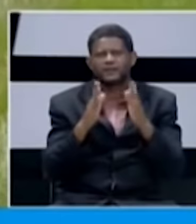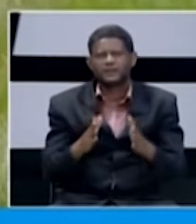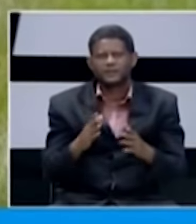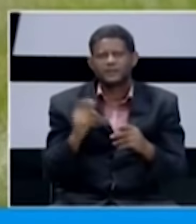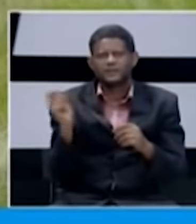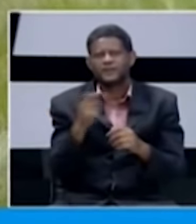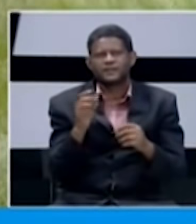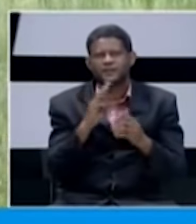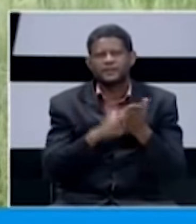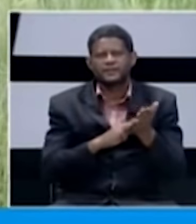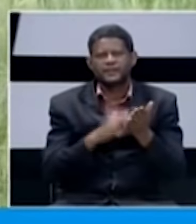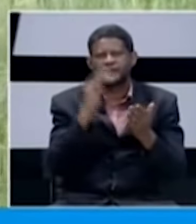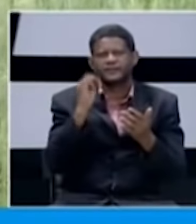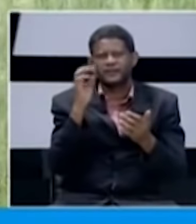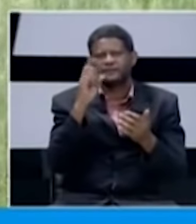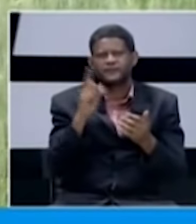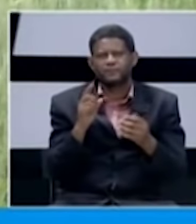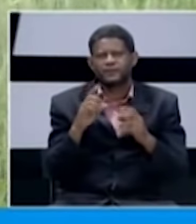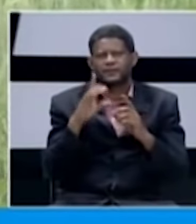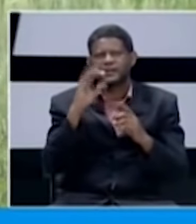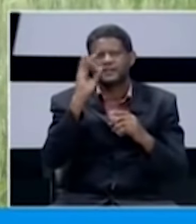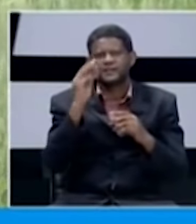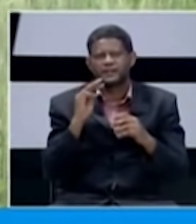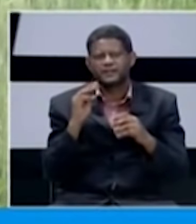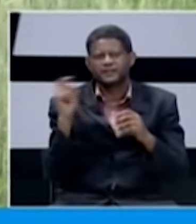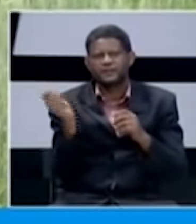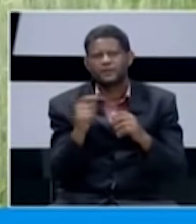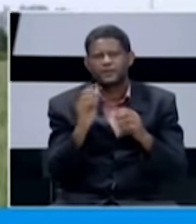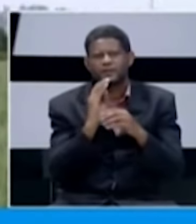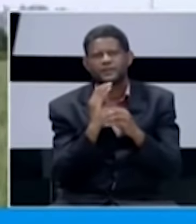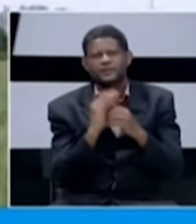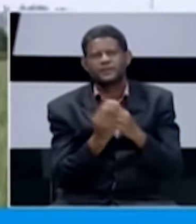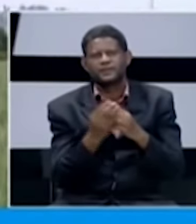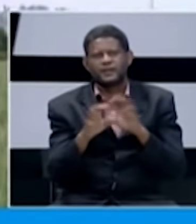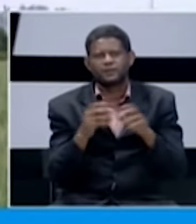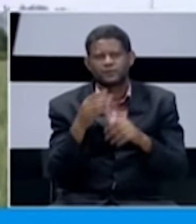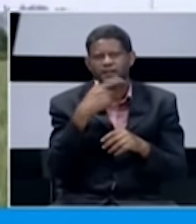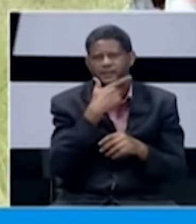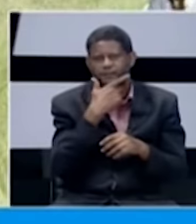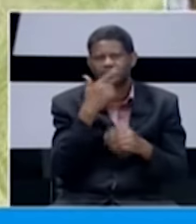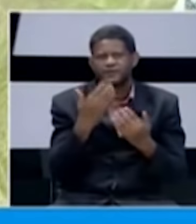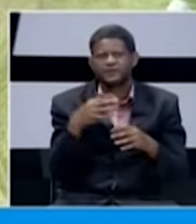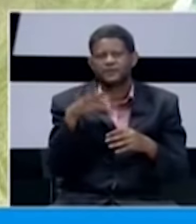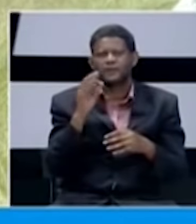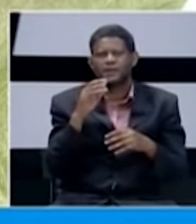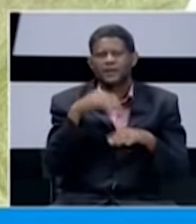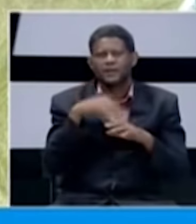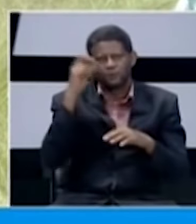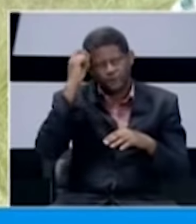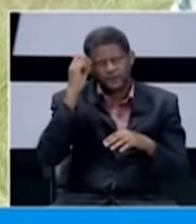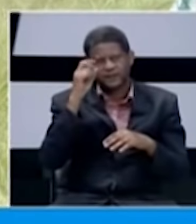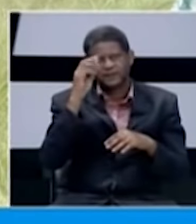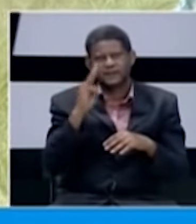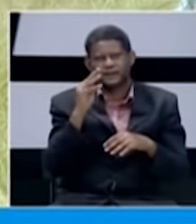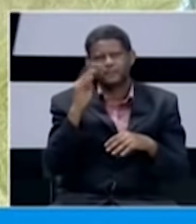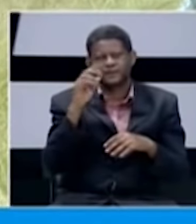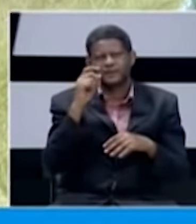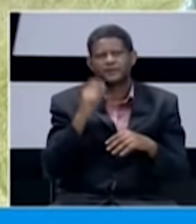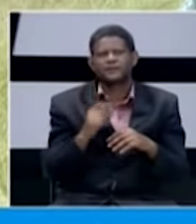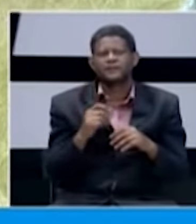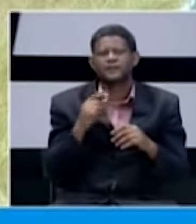طافن بكلاستر زريوم كنكن كغبرو تعذيبنا حزي نركبلو ابو وردا سامرا طابي عمدو يا ندبر حيلا يم ابزي